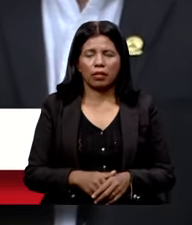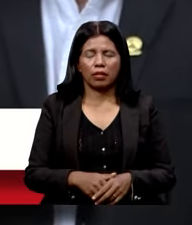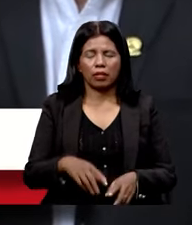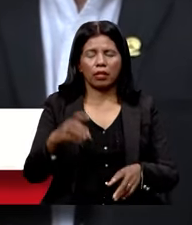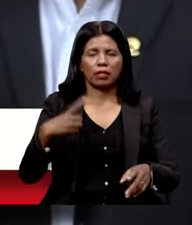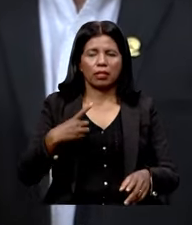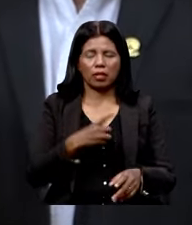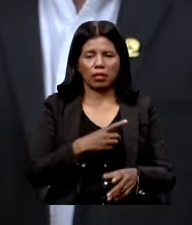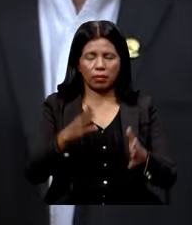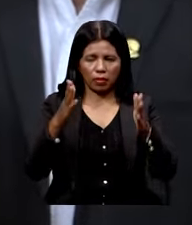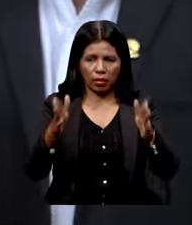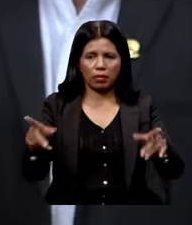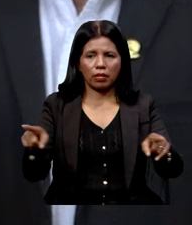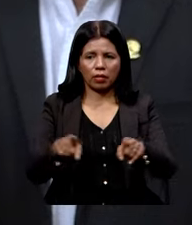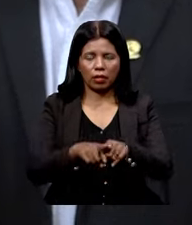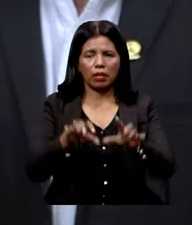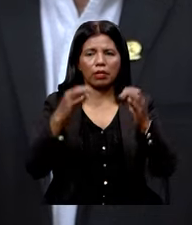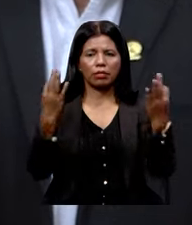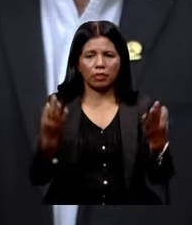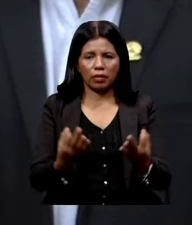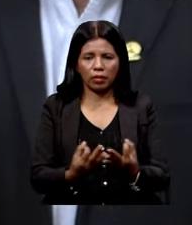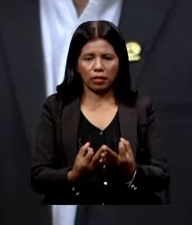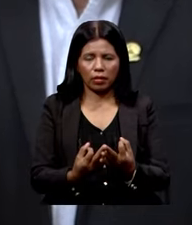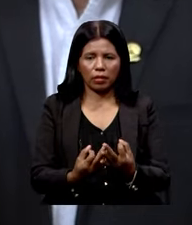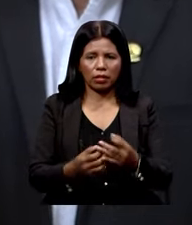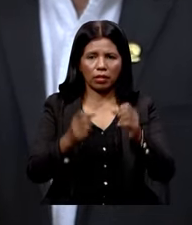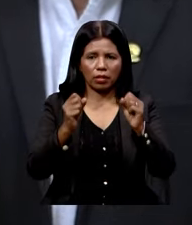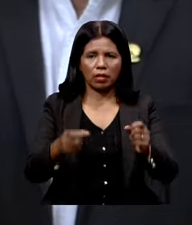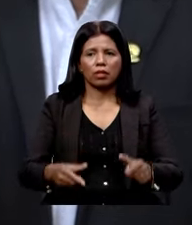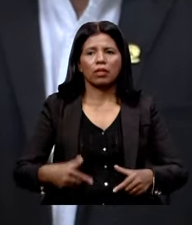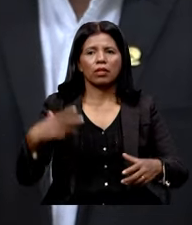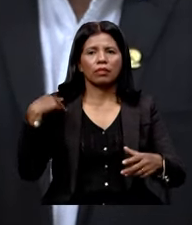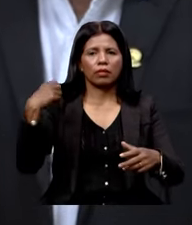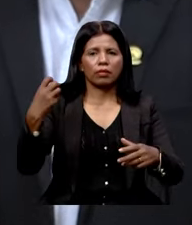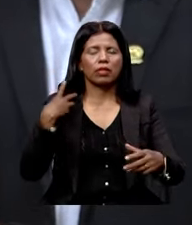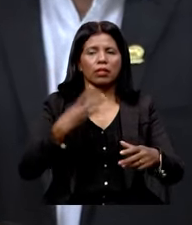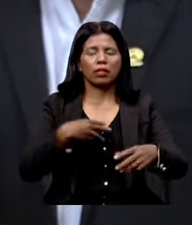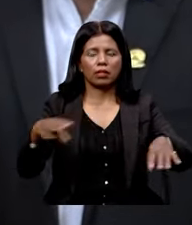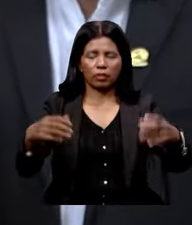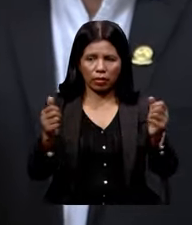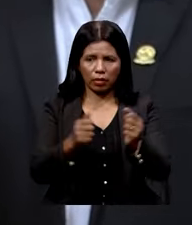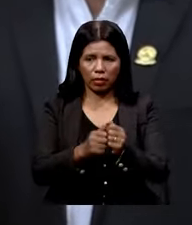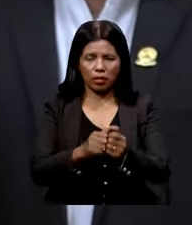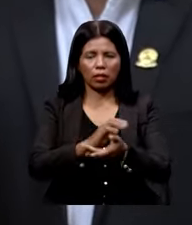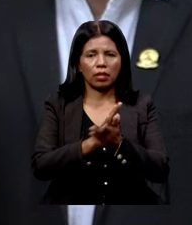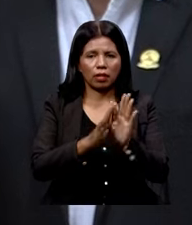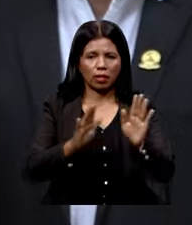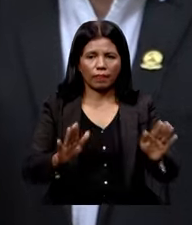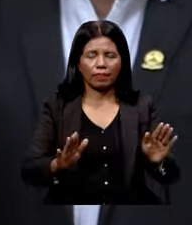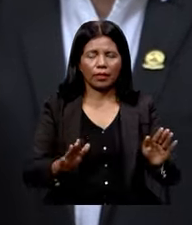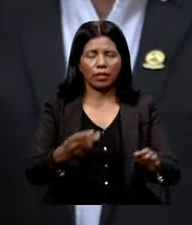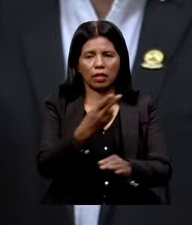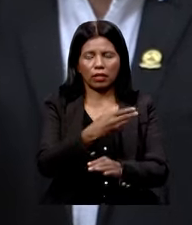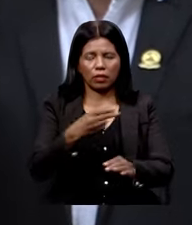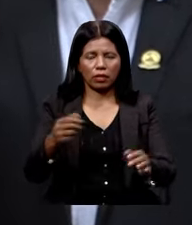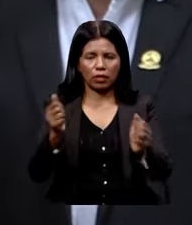não temos a nossa família, a tu fortifica e tem relação, e lhe amizade, entre